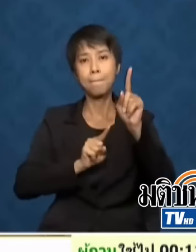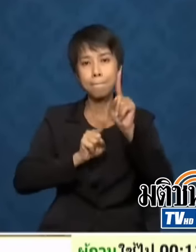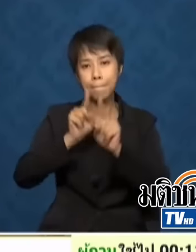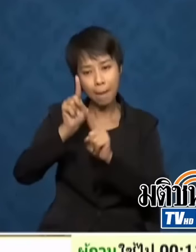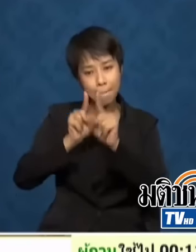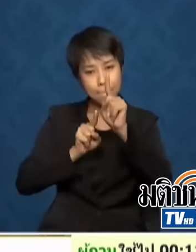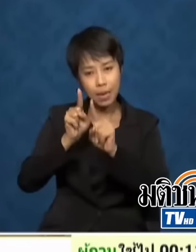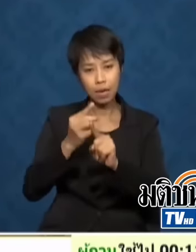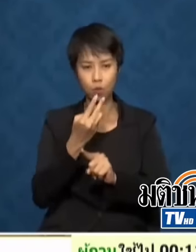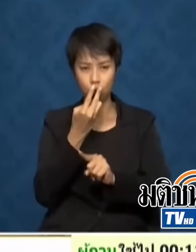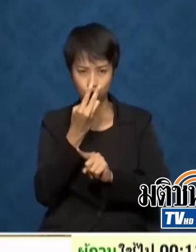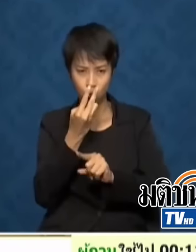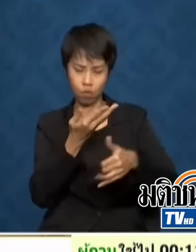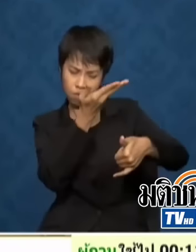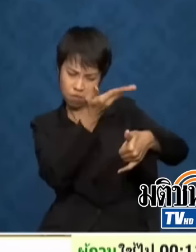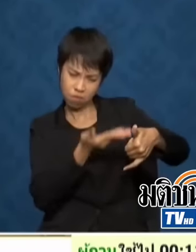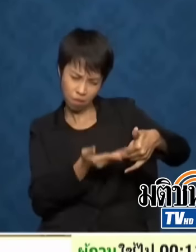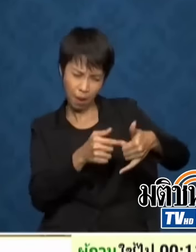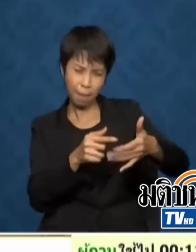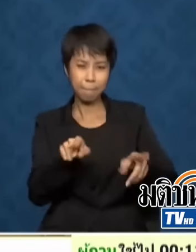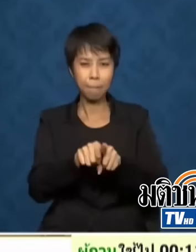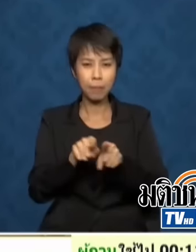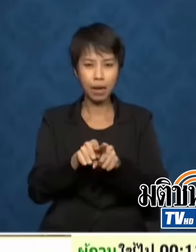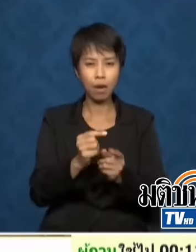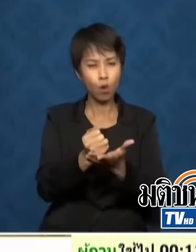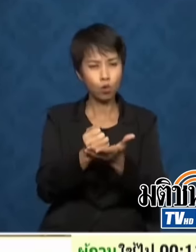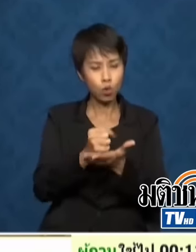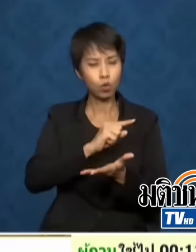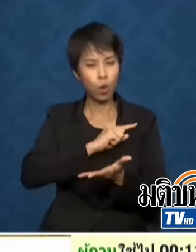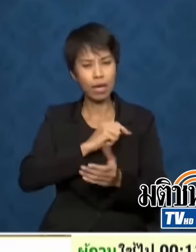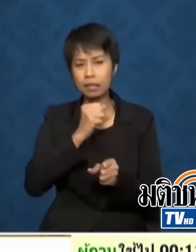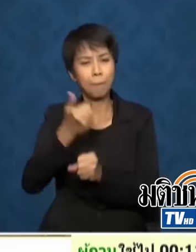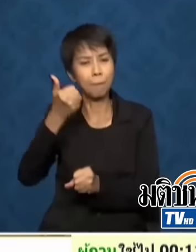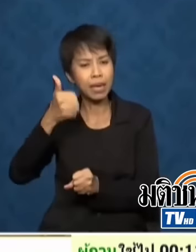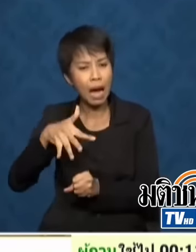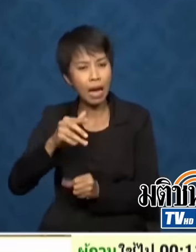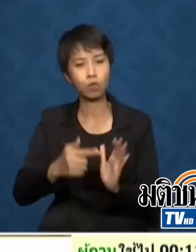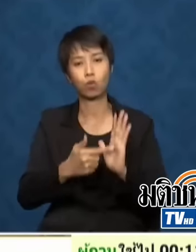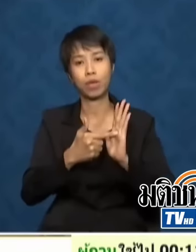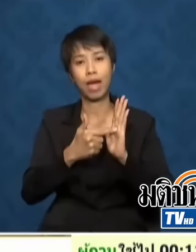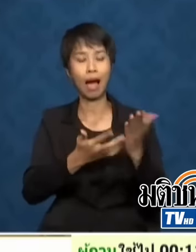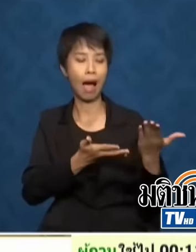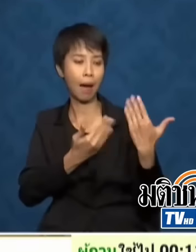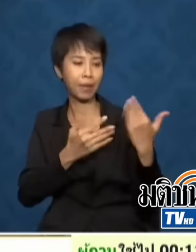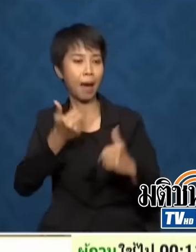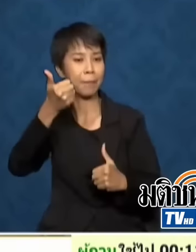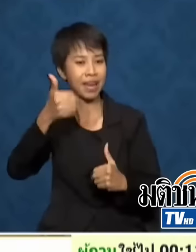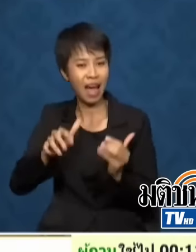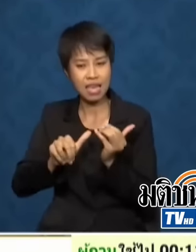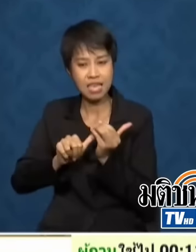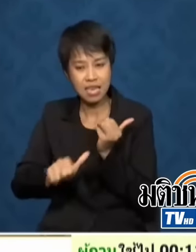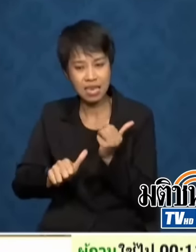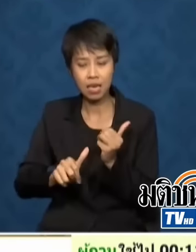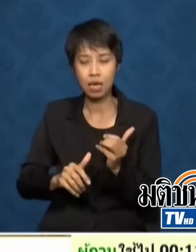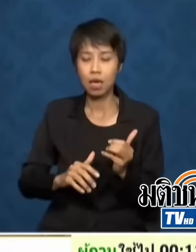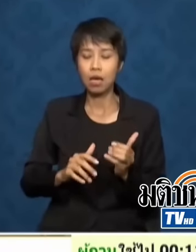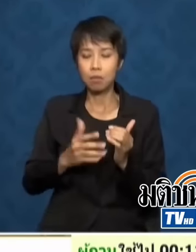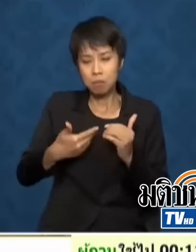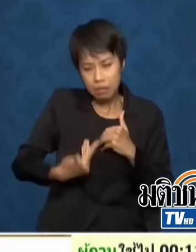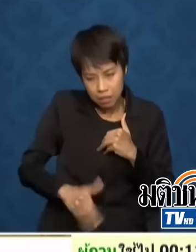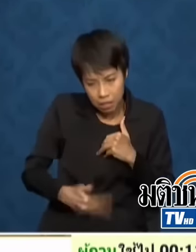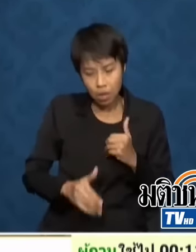ในถึงเรื่องของการที่ช่วยเหลือตัวเองไม่ได้เช่นอาบน้ำไม่ได้กลั้นอุจจาระไม่ได้กลั้นฉี่ไม่